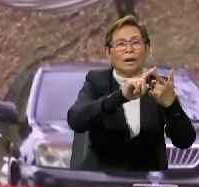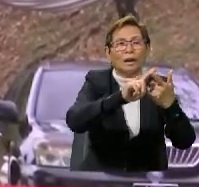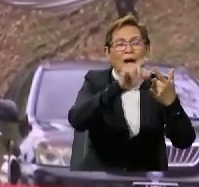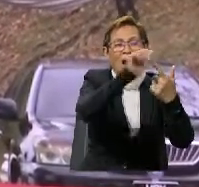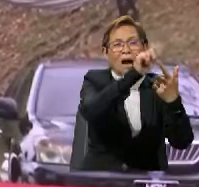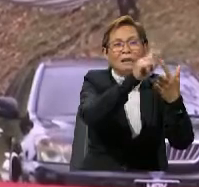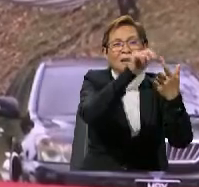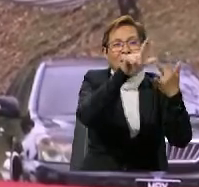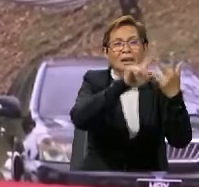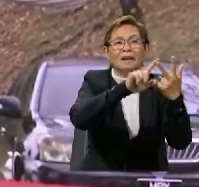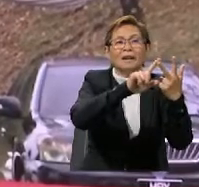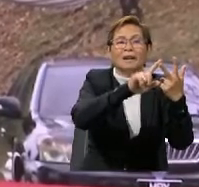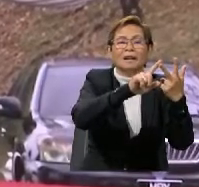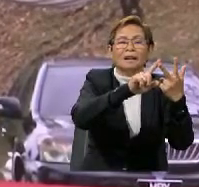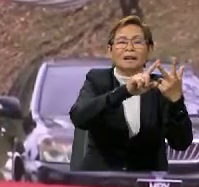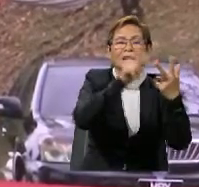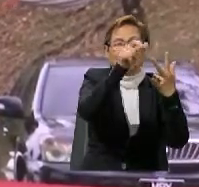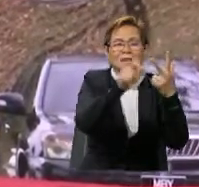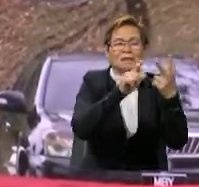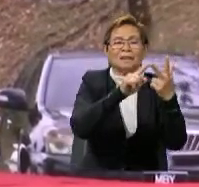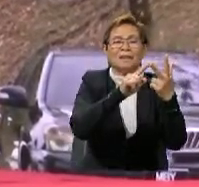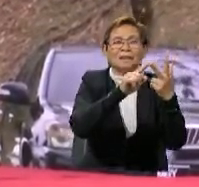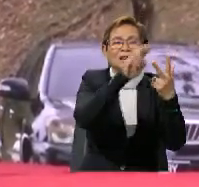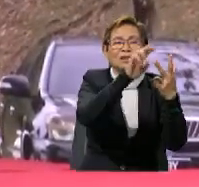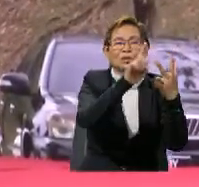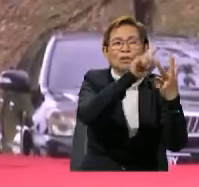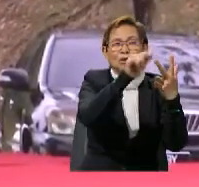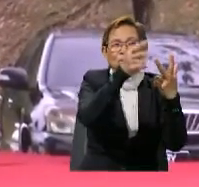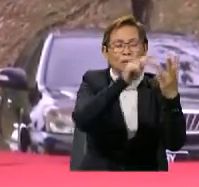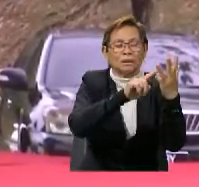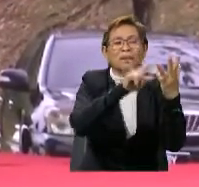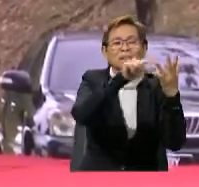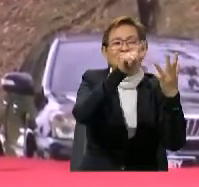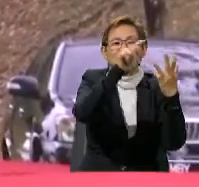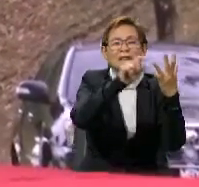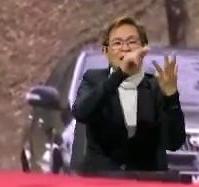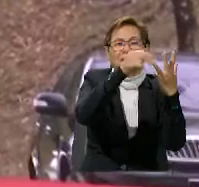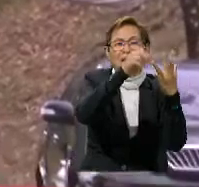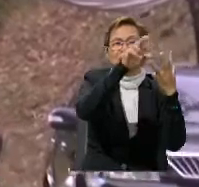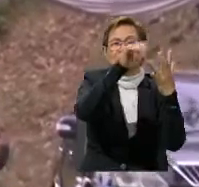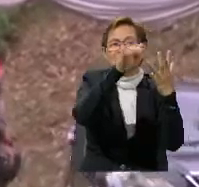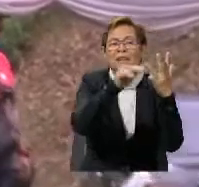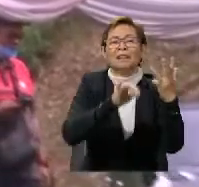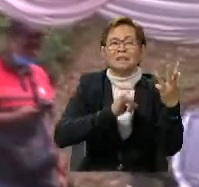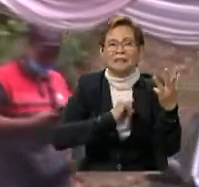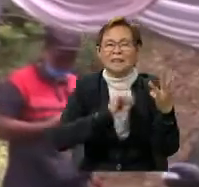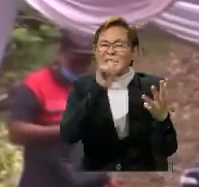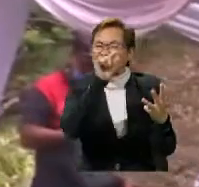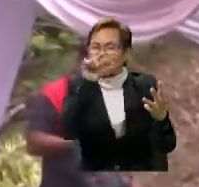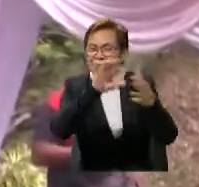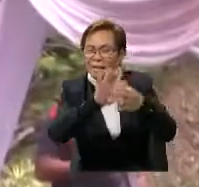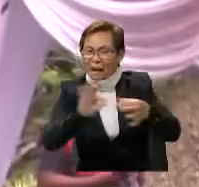atau Datuk Seri Rezuan Mat Yusof, dan juga calon dari Gerakan Tanah Air Muhammad Nazrik Abdul Rahman. Saya memetik sedikit